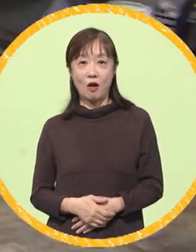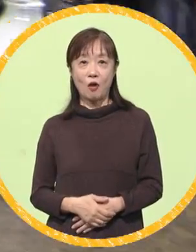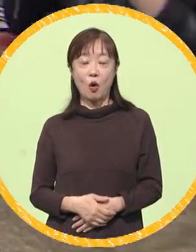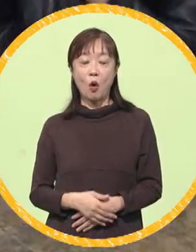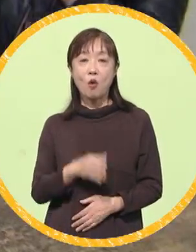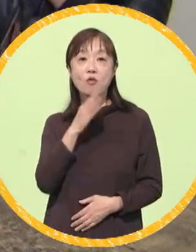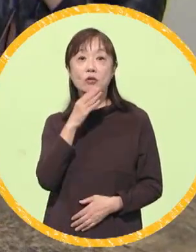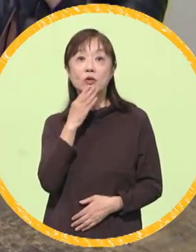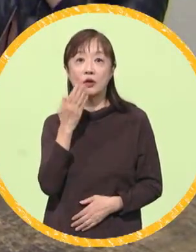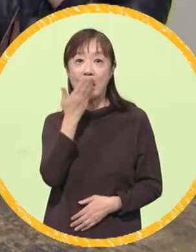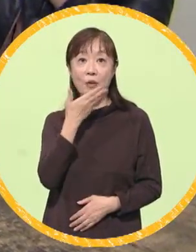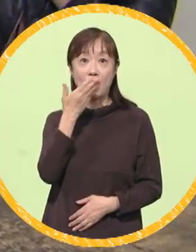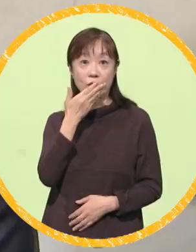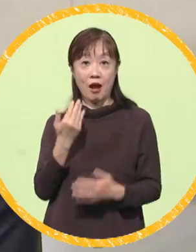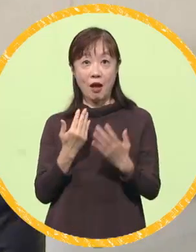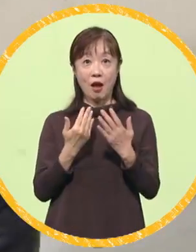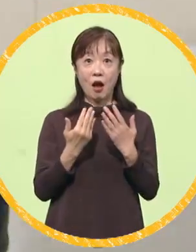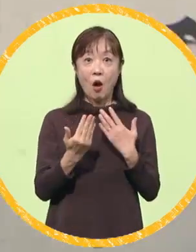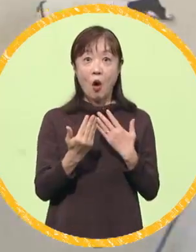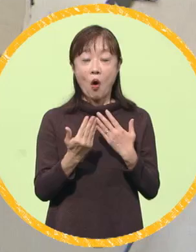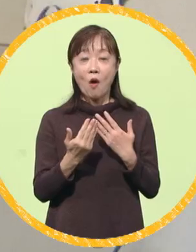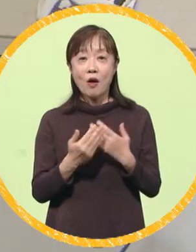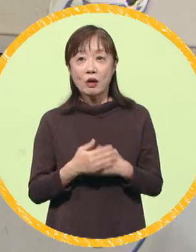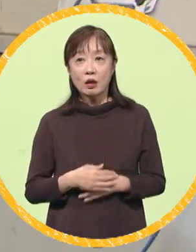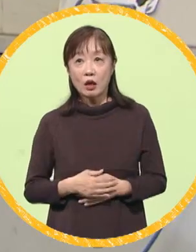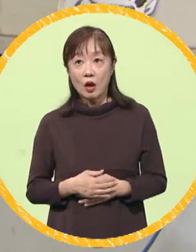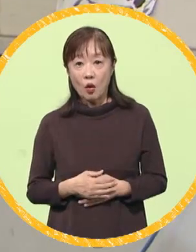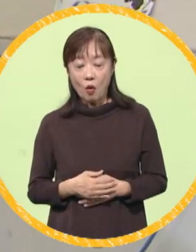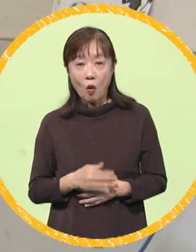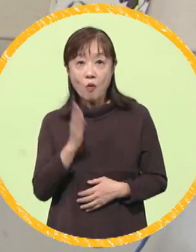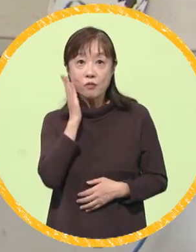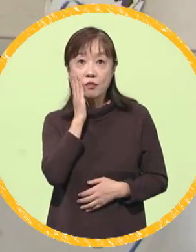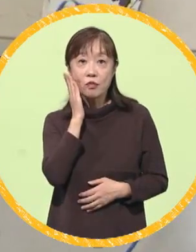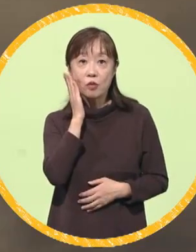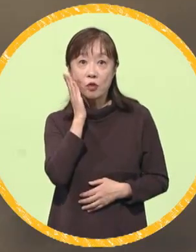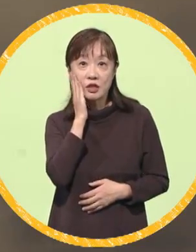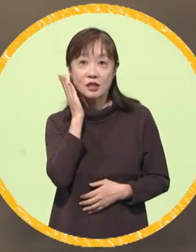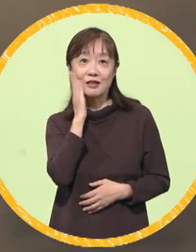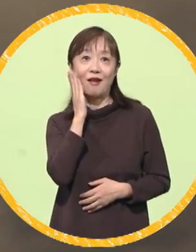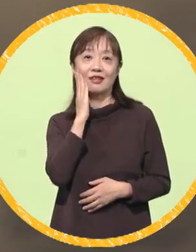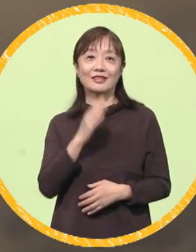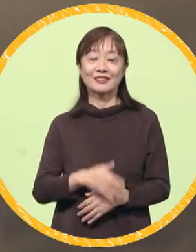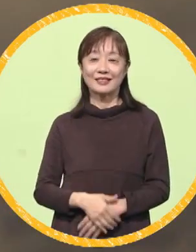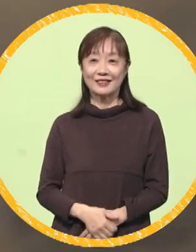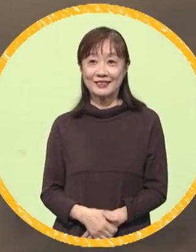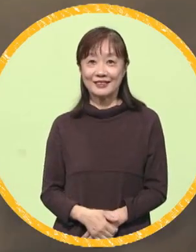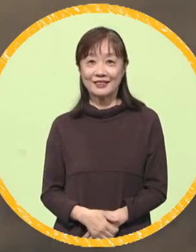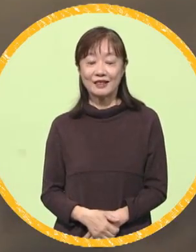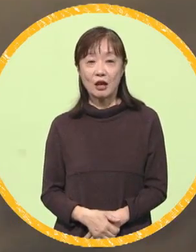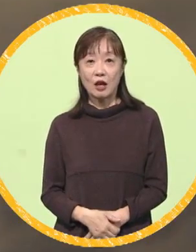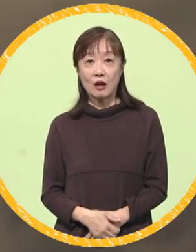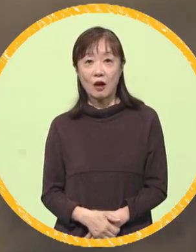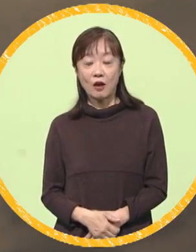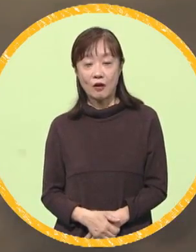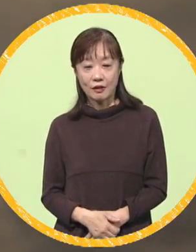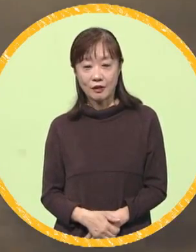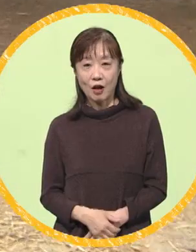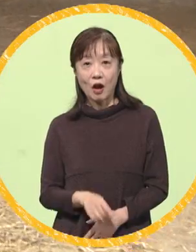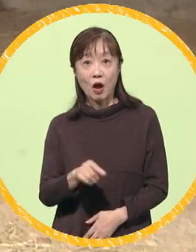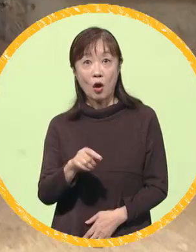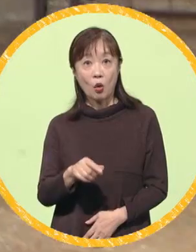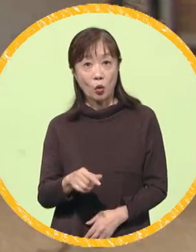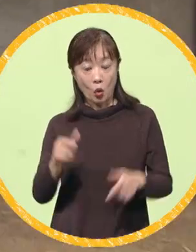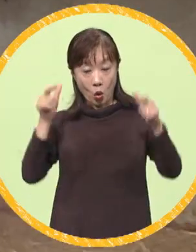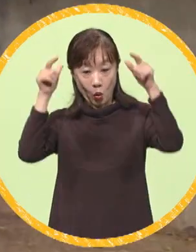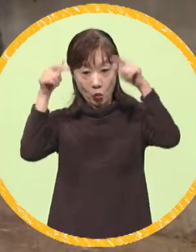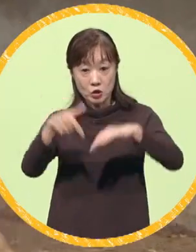て濃厚。いや、めちゃくちゃ美味しい。 いや、とっても美味しい牛乳を作る牛プロです